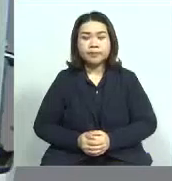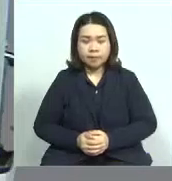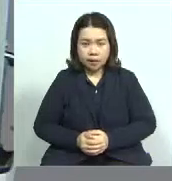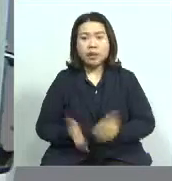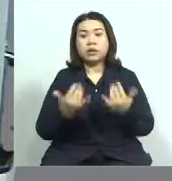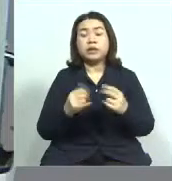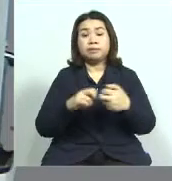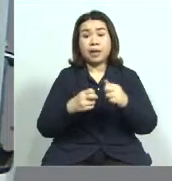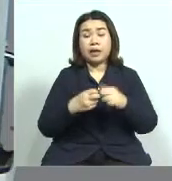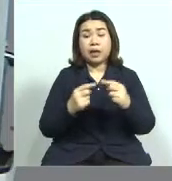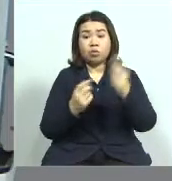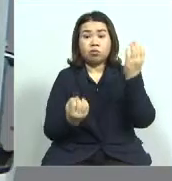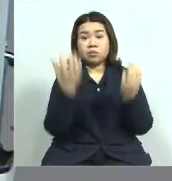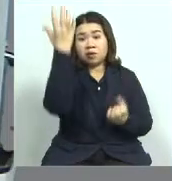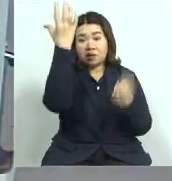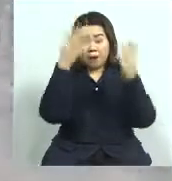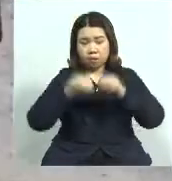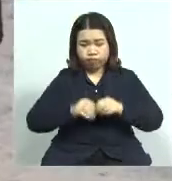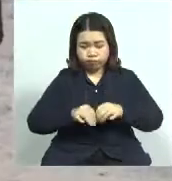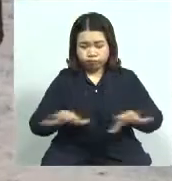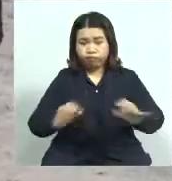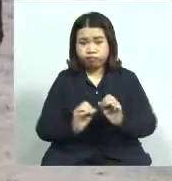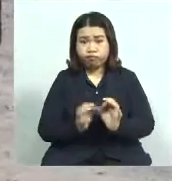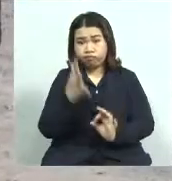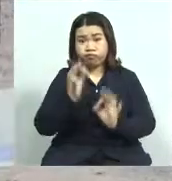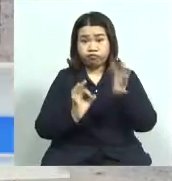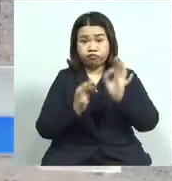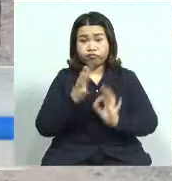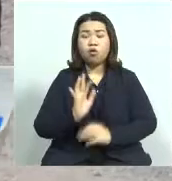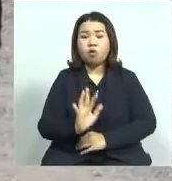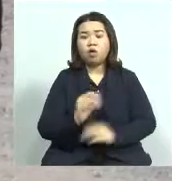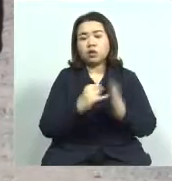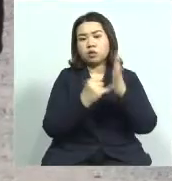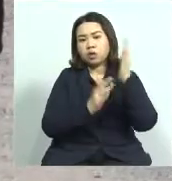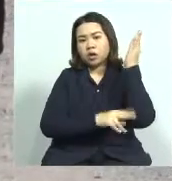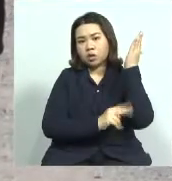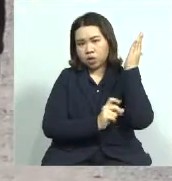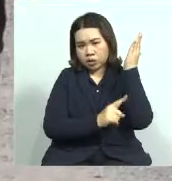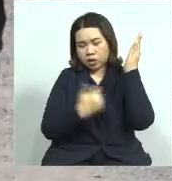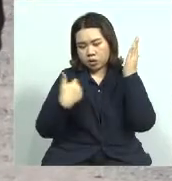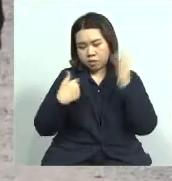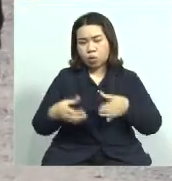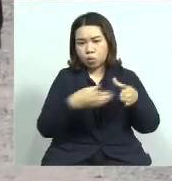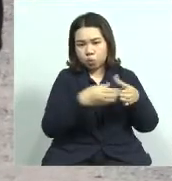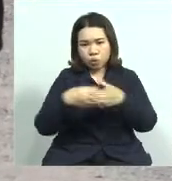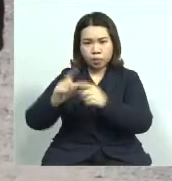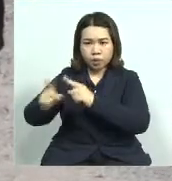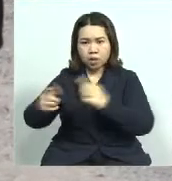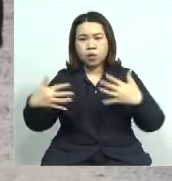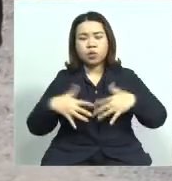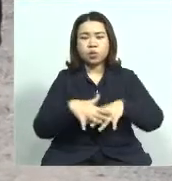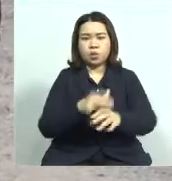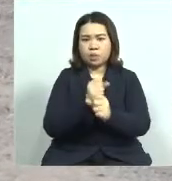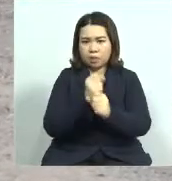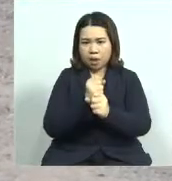ค่ะสำหรับสถานการณ์ไฟไหม้ป่าพุกรวนเคลงในพื้นที่จังหวัดนครศรีธรรมราชวันนี้นะคะหลายหน่วยงานได้ระดมกำลังเข้าช่วยเหลือกันไม่ว่าจ